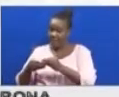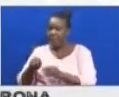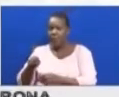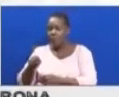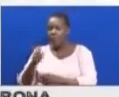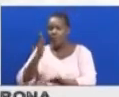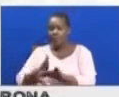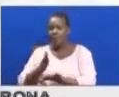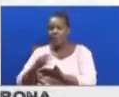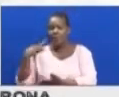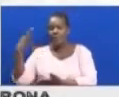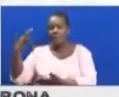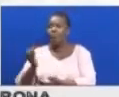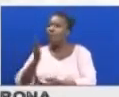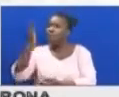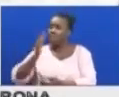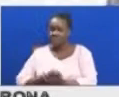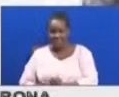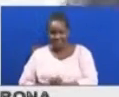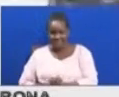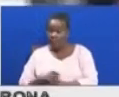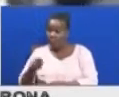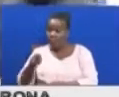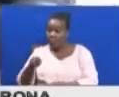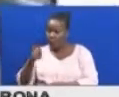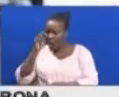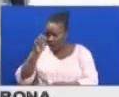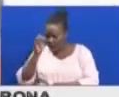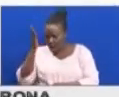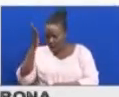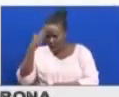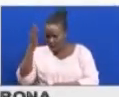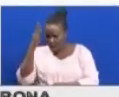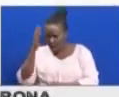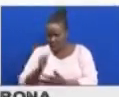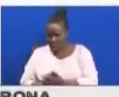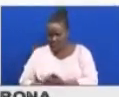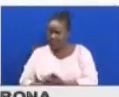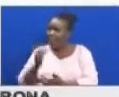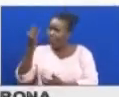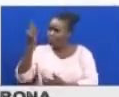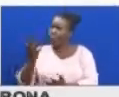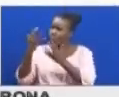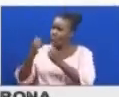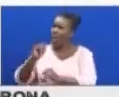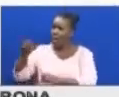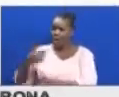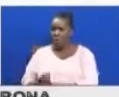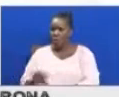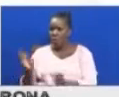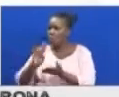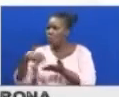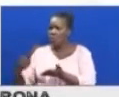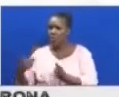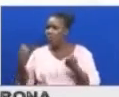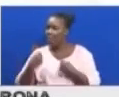kwa sababu huyu ni rais ambaye kwa kweli ametambua kwamba hakuna linaloshindikana mbele za Mungu, na ndio maana ameruhusu kwa pamoja na